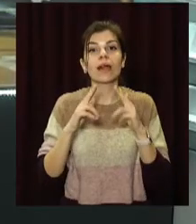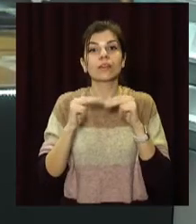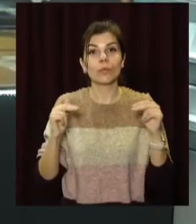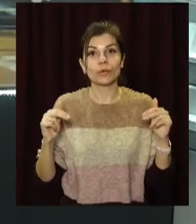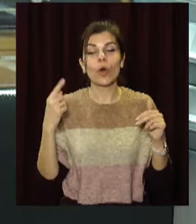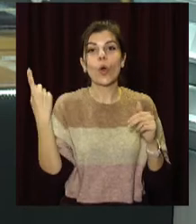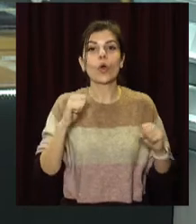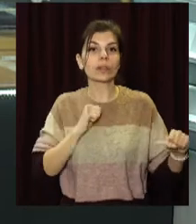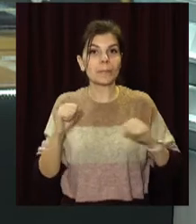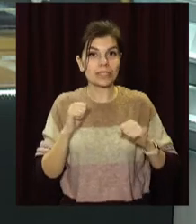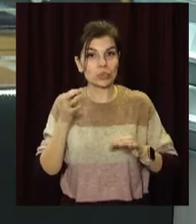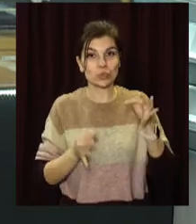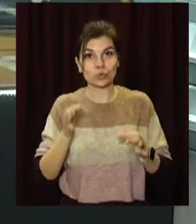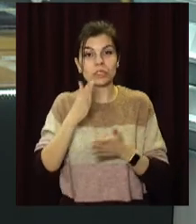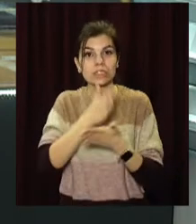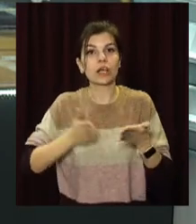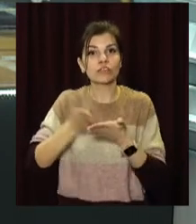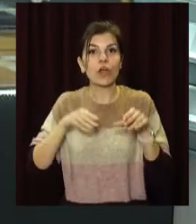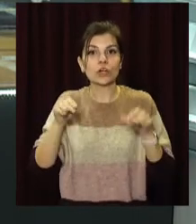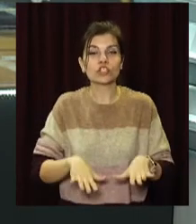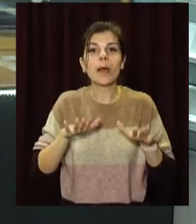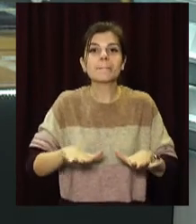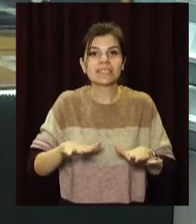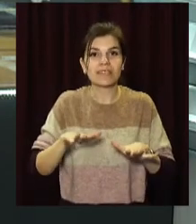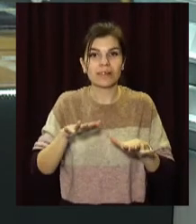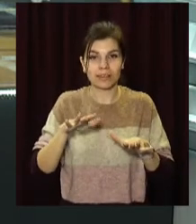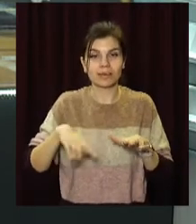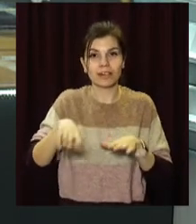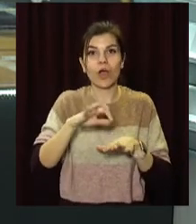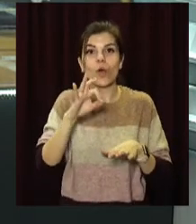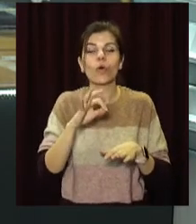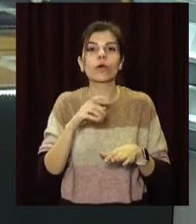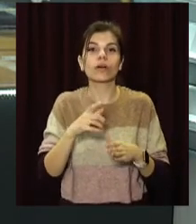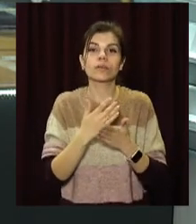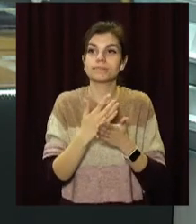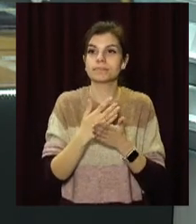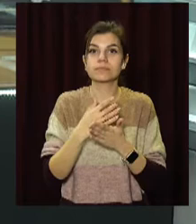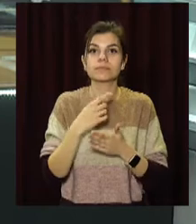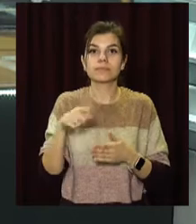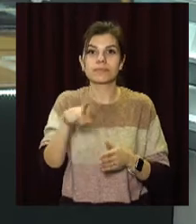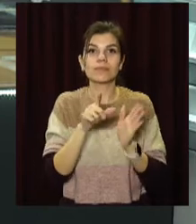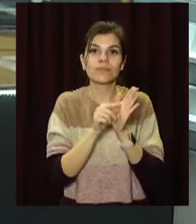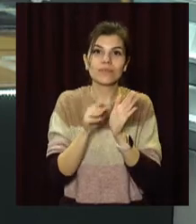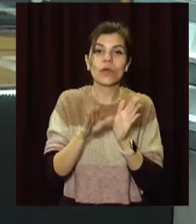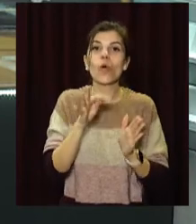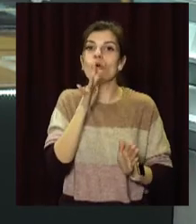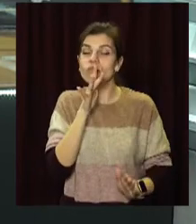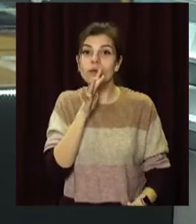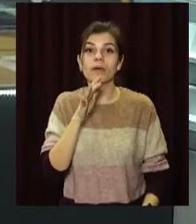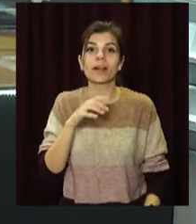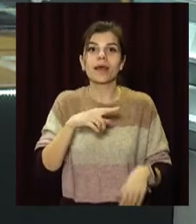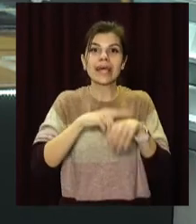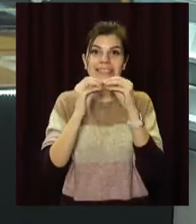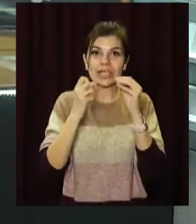Дніпропетровський окружний адміністративний суд скасував рішення місцевої влади про обмеження пільг у громадському транспорті на час посиленого